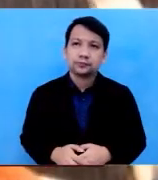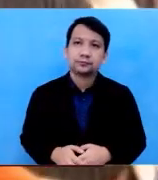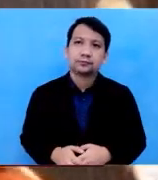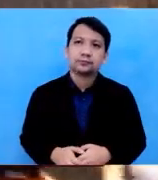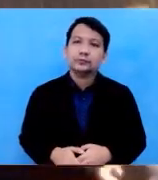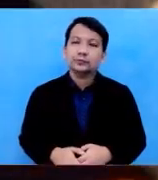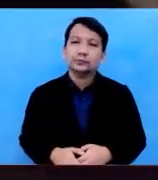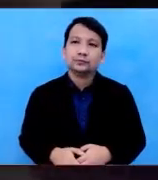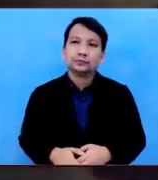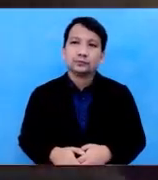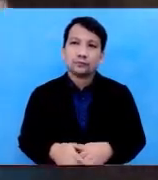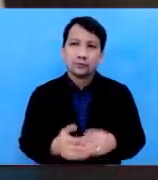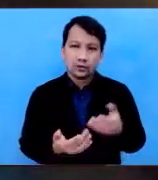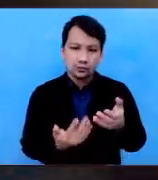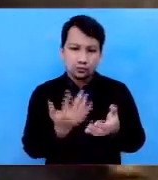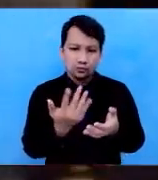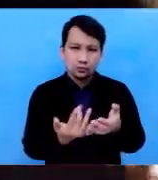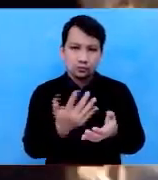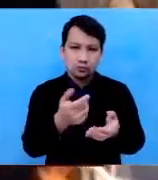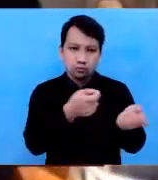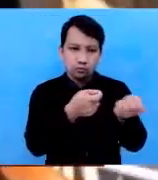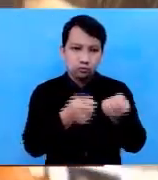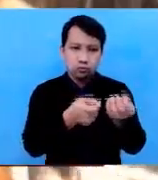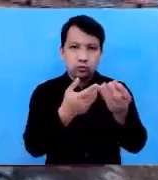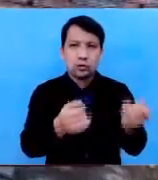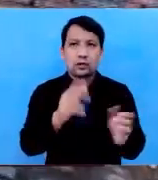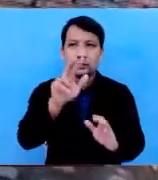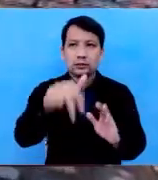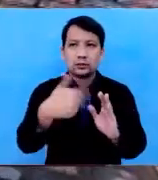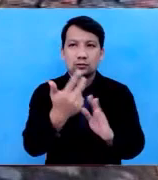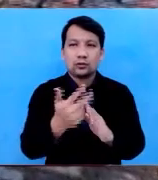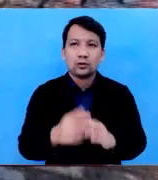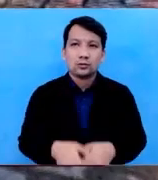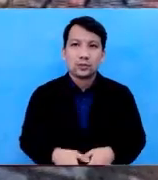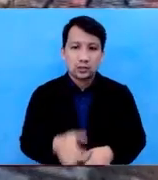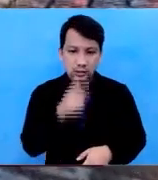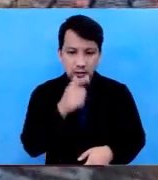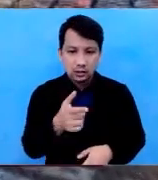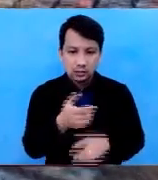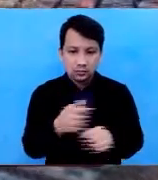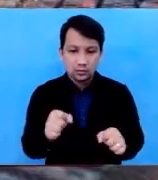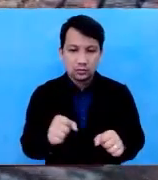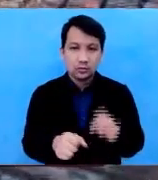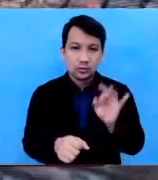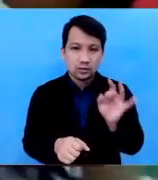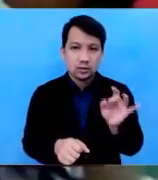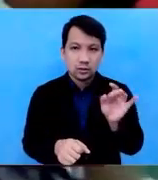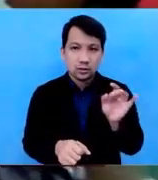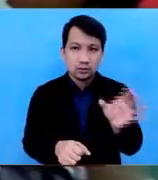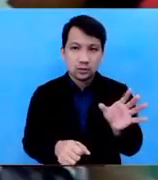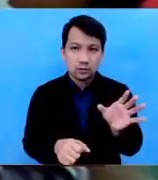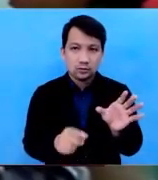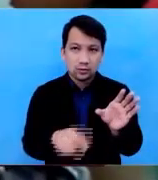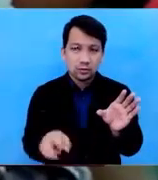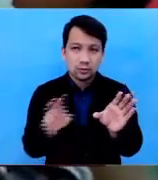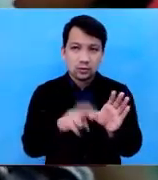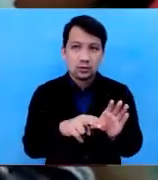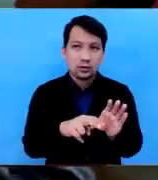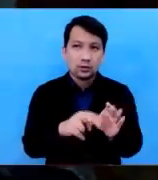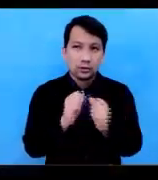Inabot ng higit 3 oras bago napula ang apoy. Swerte namang nakaligtas ang 85 sakay ng vessel kasama ang mga crew